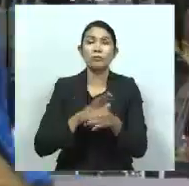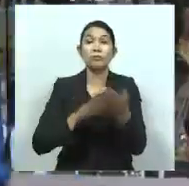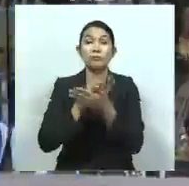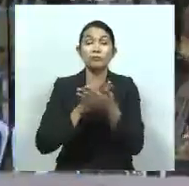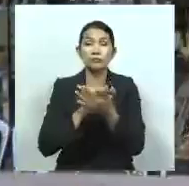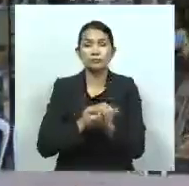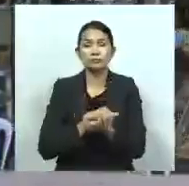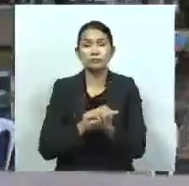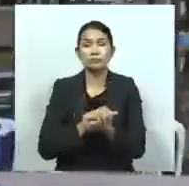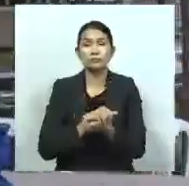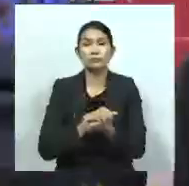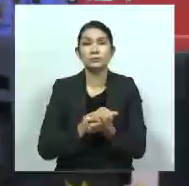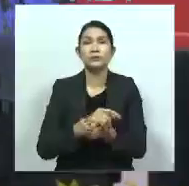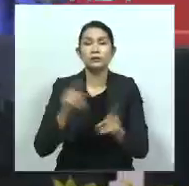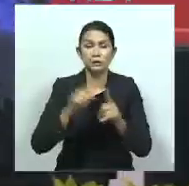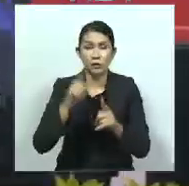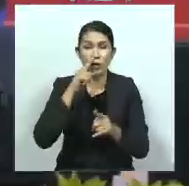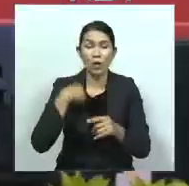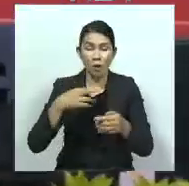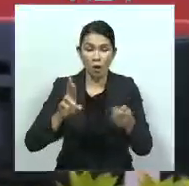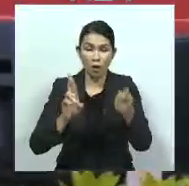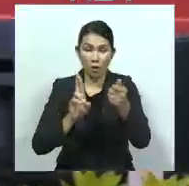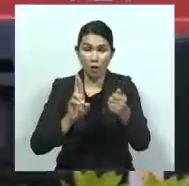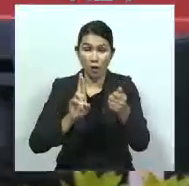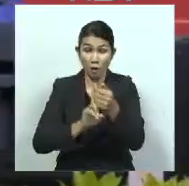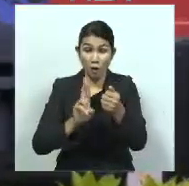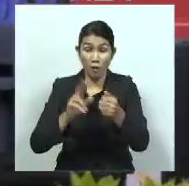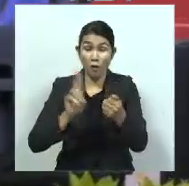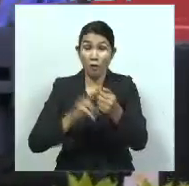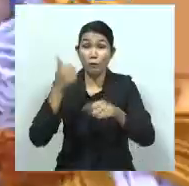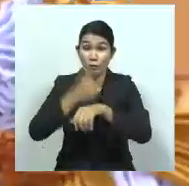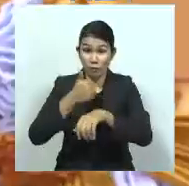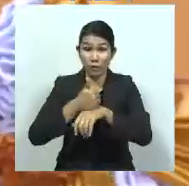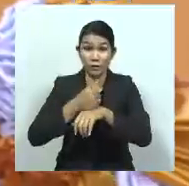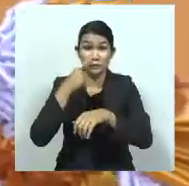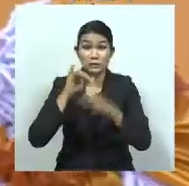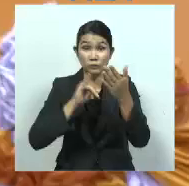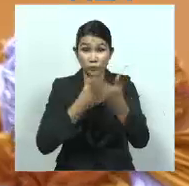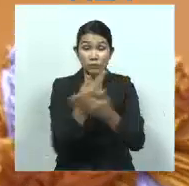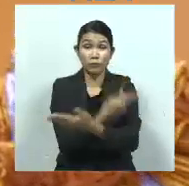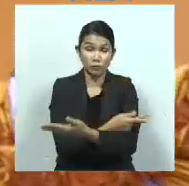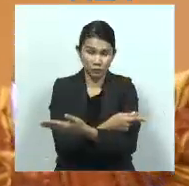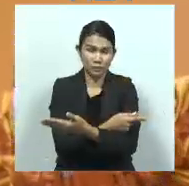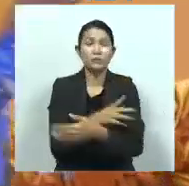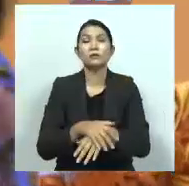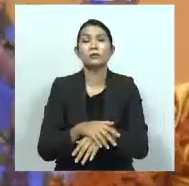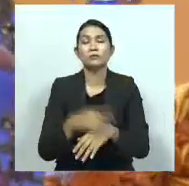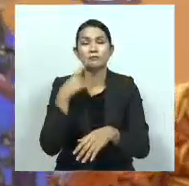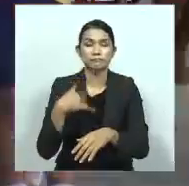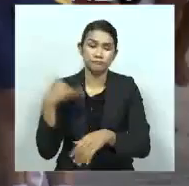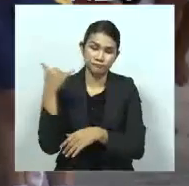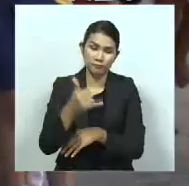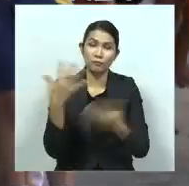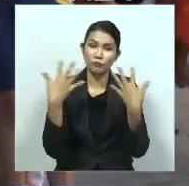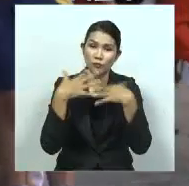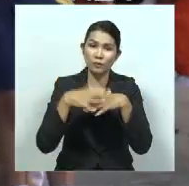ะนายสุพจน์รอดเรืองณหนองคายรองผู้ว่าราชการจังหวัดหัวหน้าส่วนราชการจิตอาสาและพี่น้องประชาชนชาวภูเก็ตก็มาร่วมชม